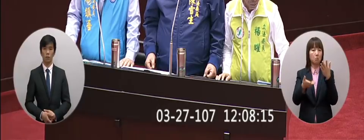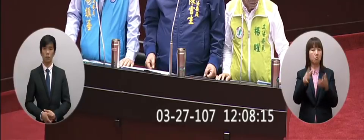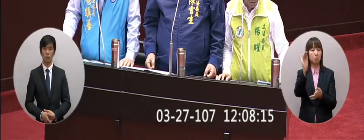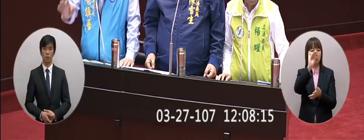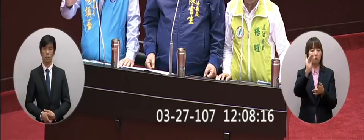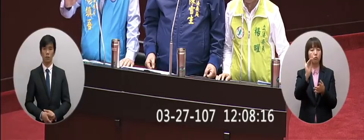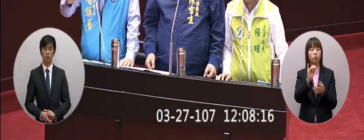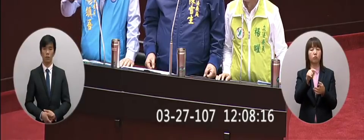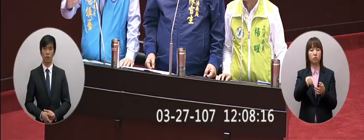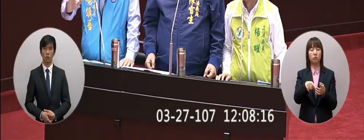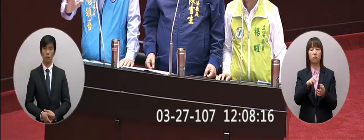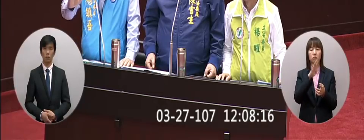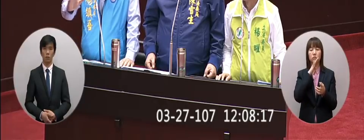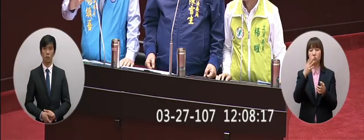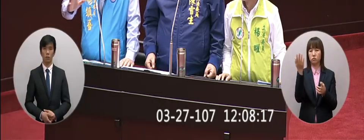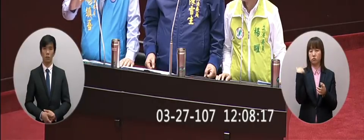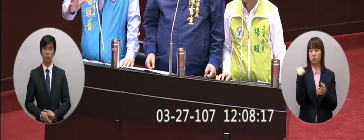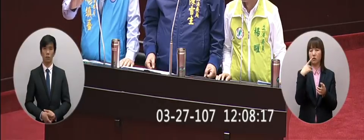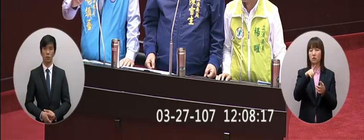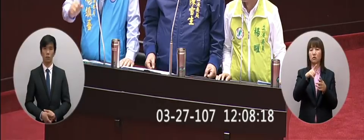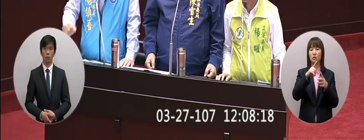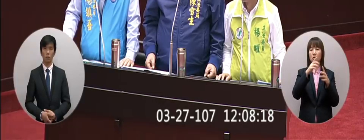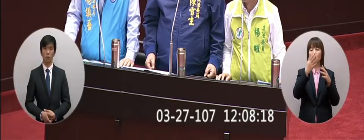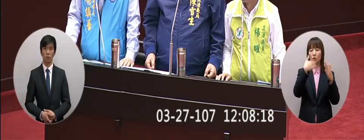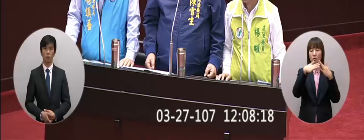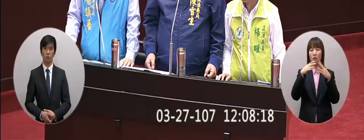右，这个都是因为